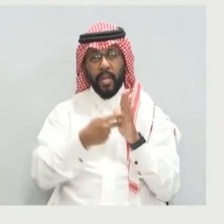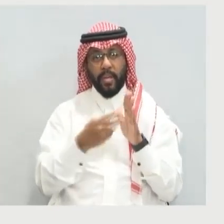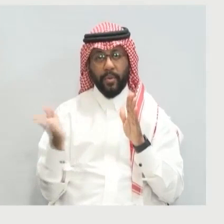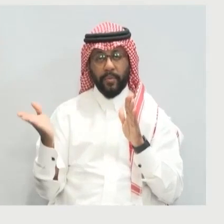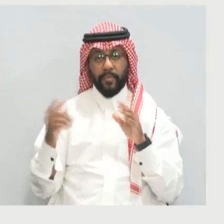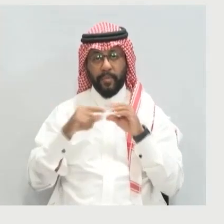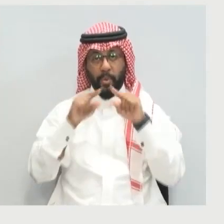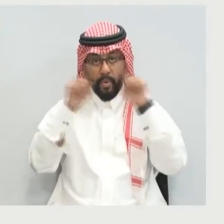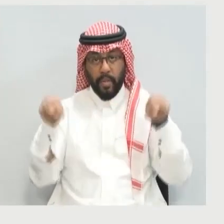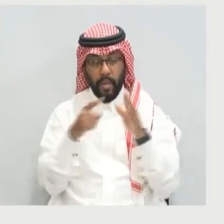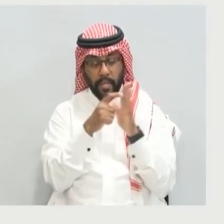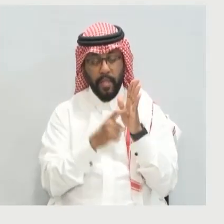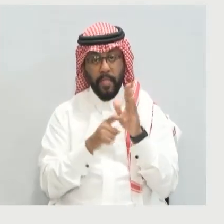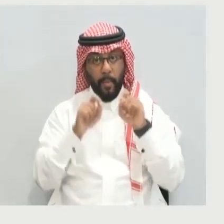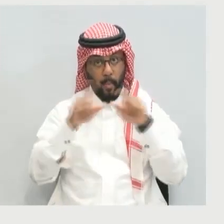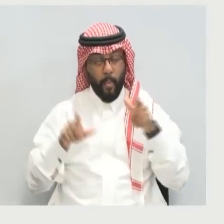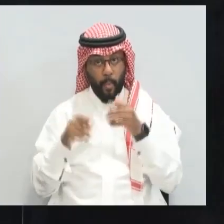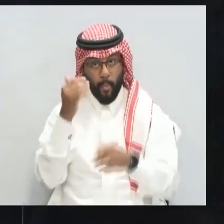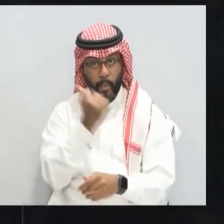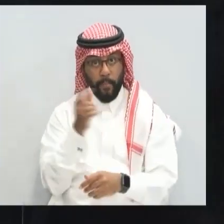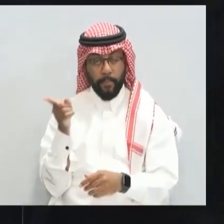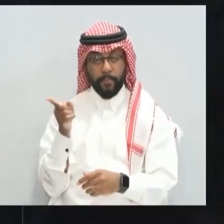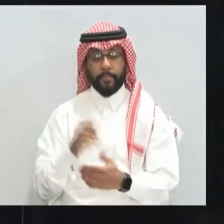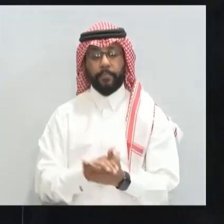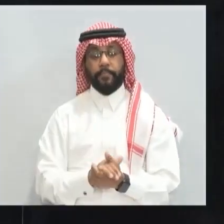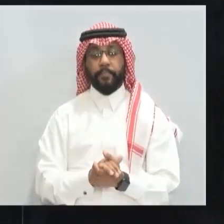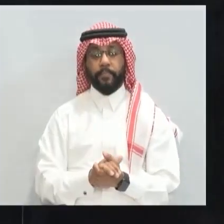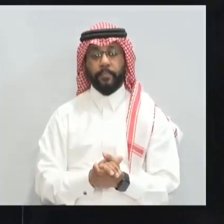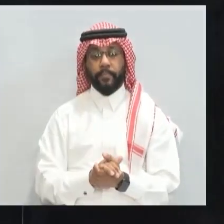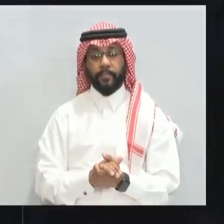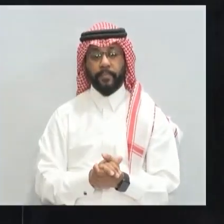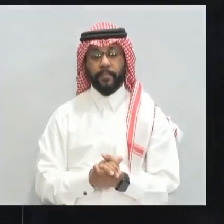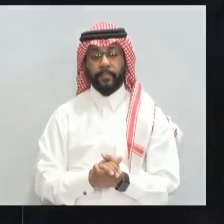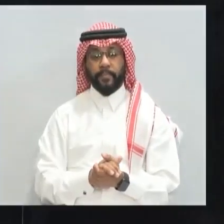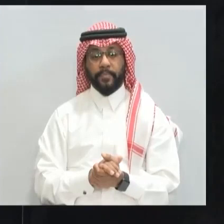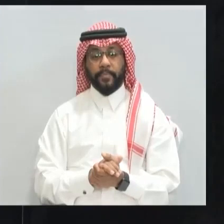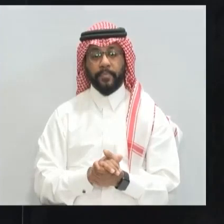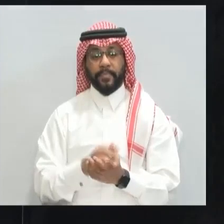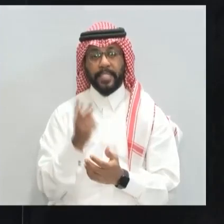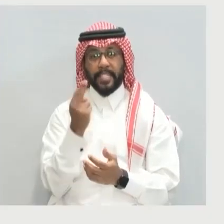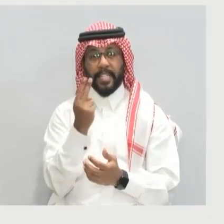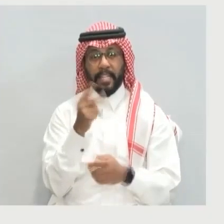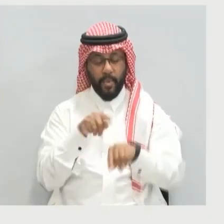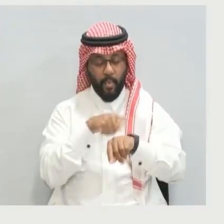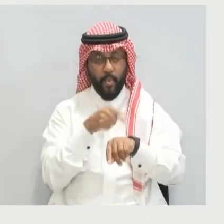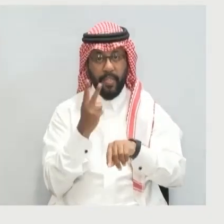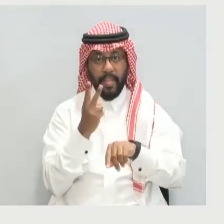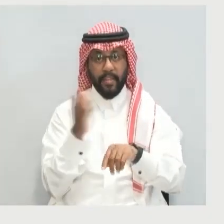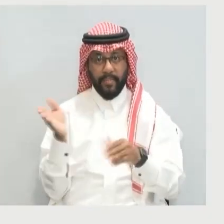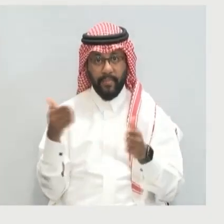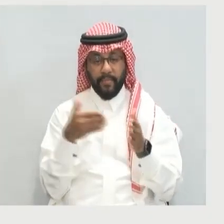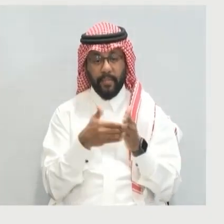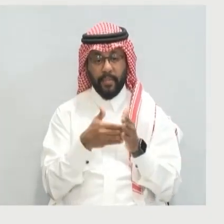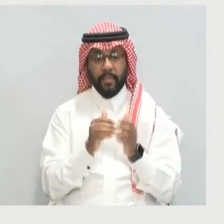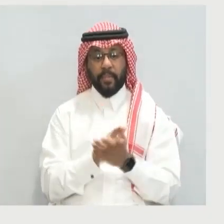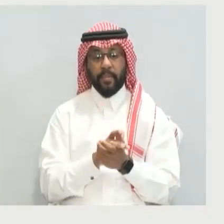سيكون ا ثانيه او ا ثانيه ناقص هو صفر ثانيه سيعطيني الناتج ا ثانيه ثم بعد ذلك الناتج النهائي